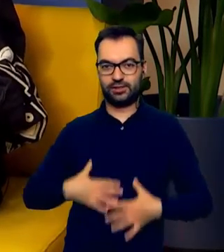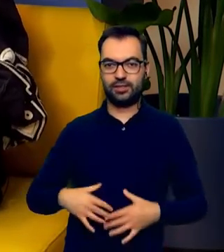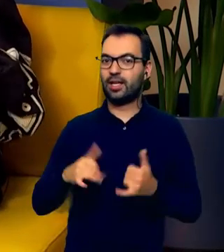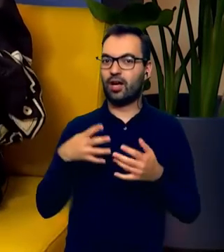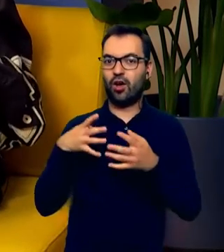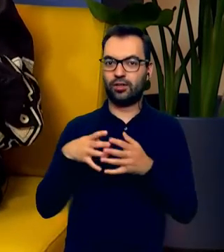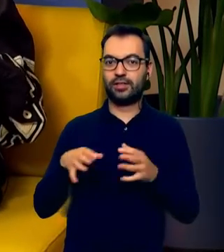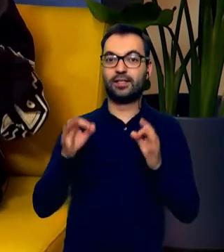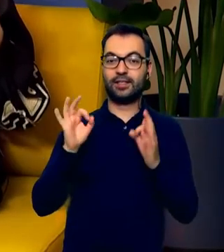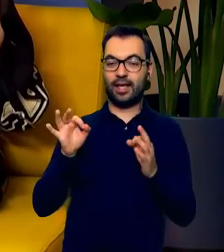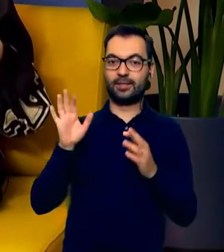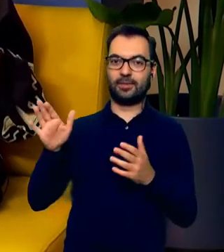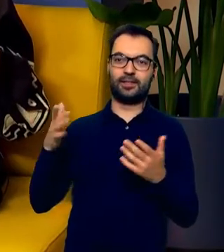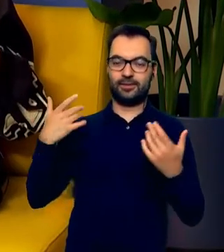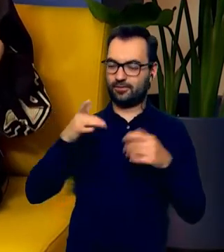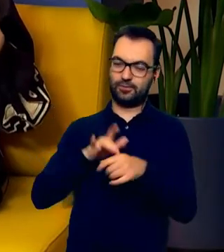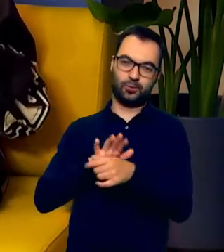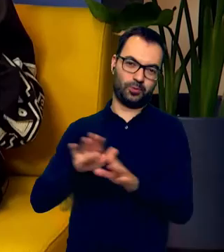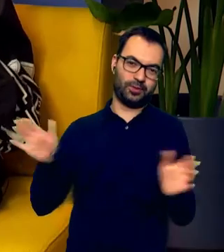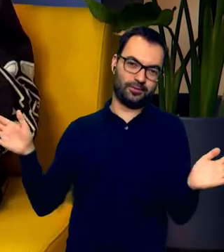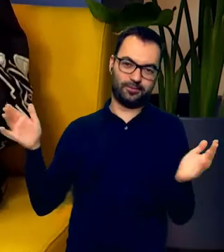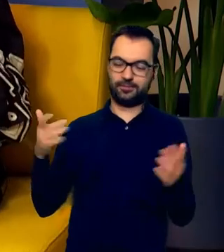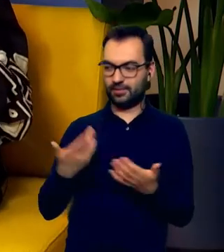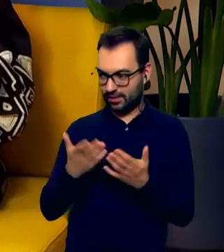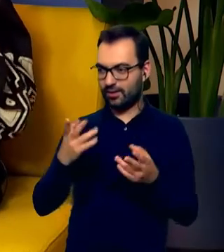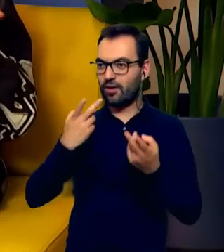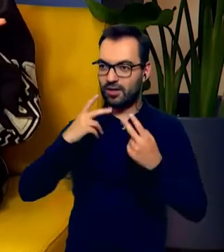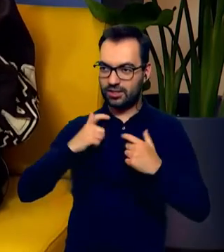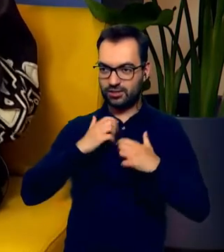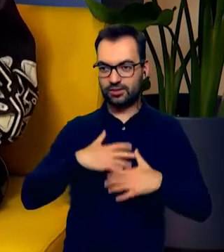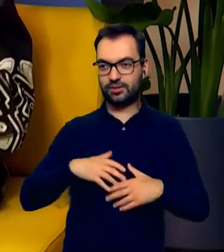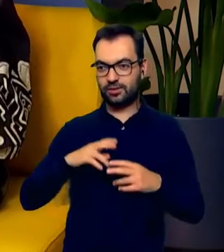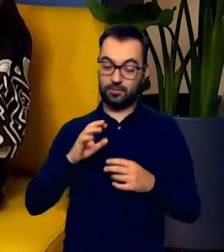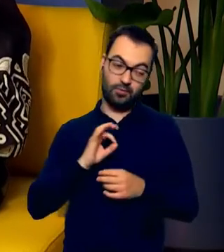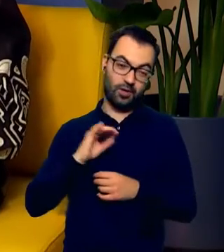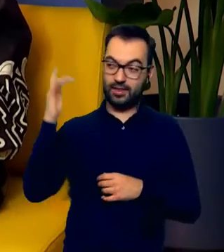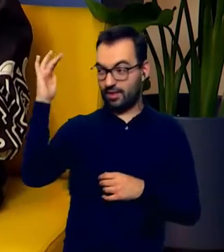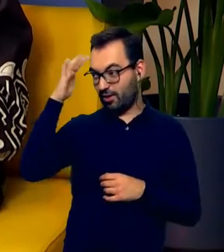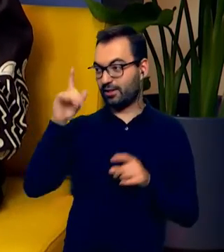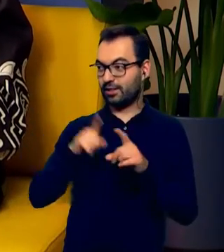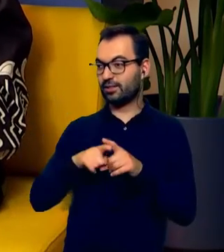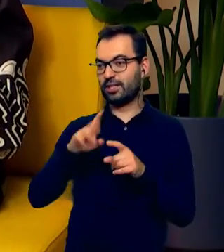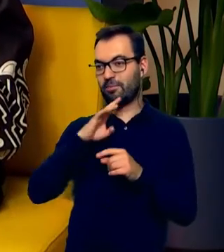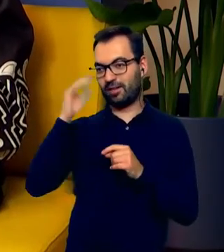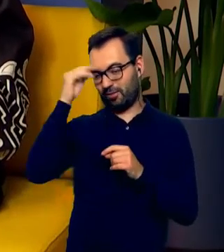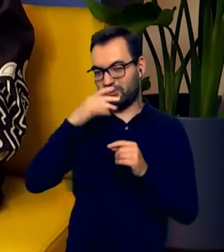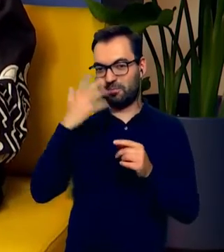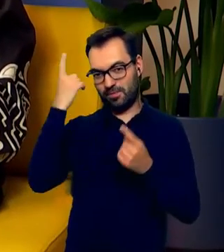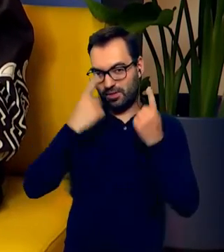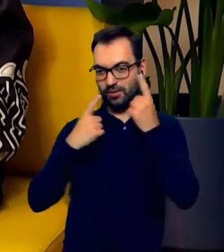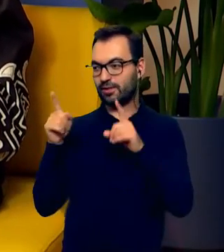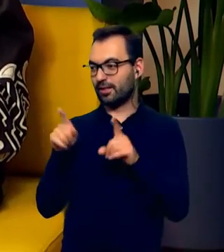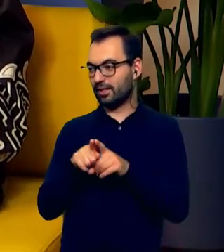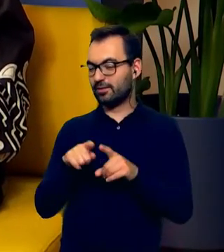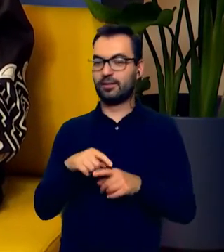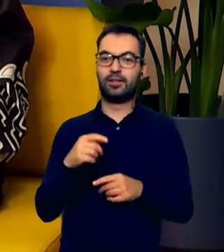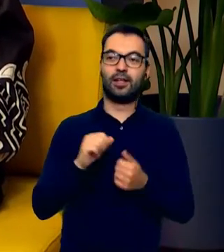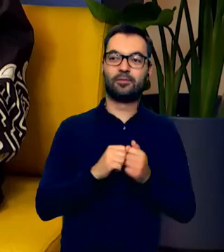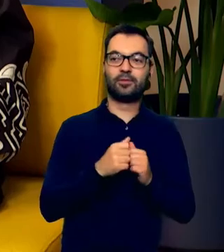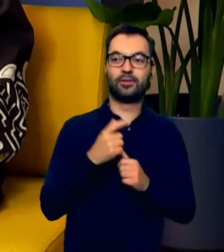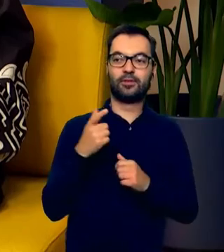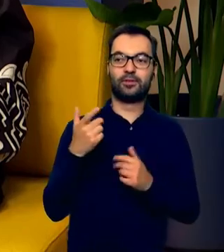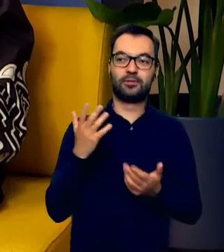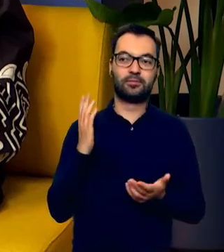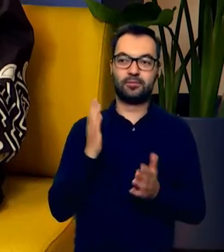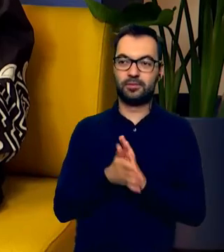prawda? A teraz ona ma po prostu to gdzieś i dlatego odzyskuje, no taka jest moja teoria i amerykańskich naukowców. Albo ma gdzieś, albo nie ma gdzieś,